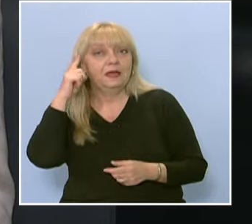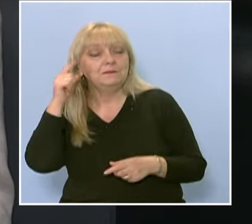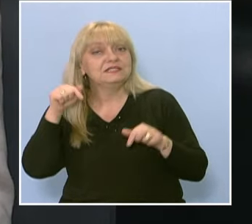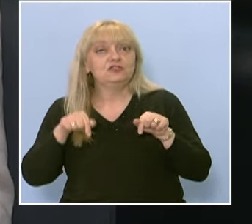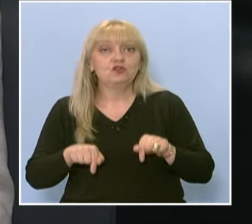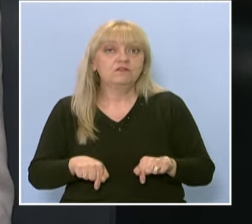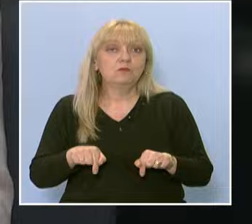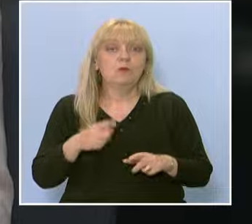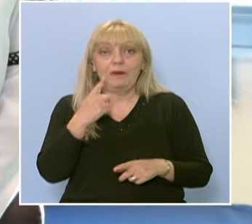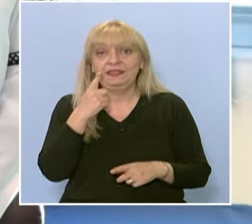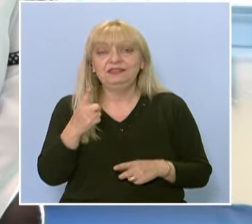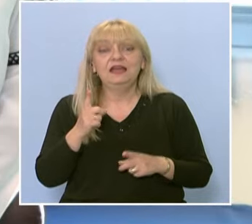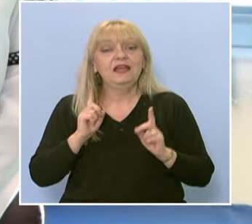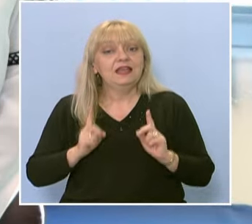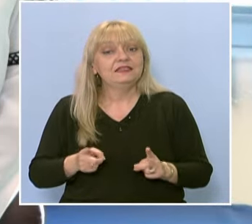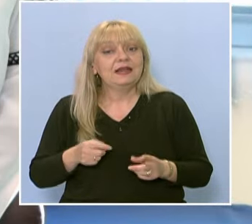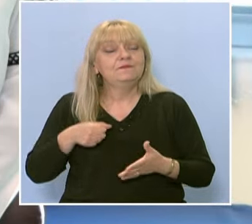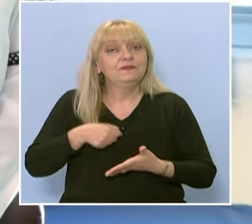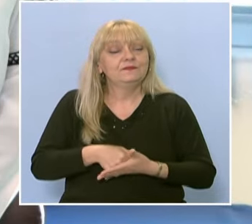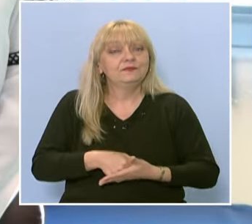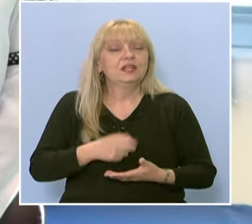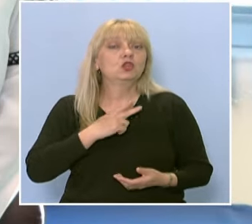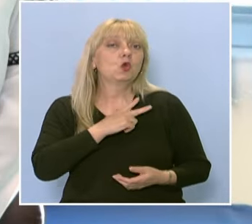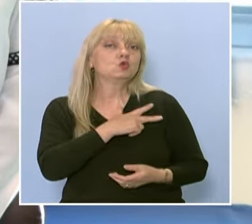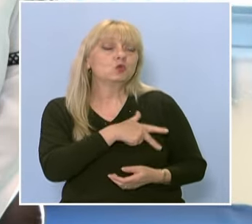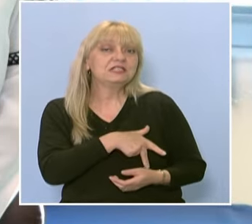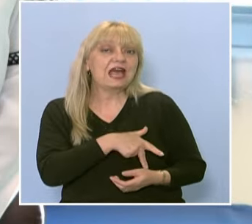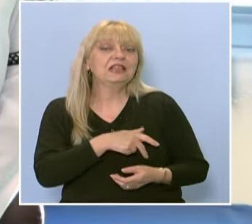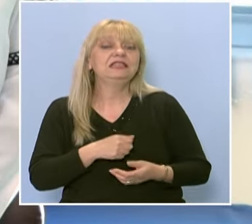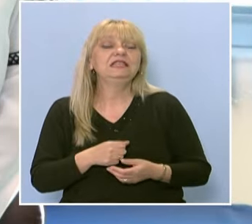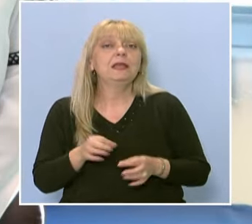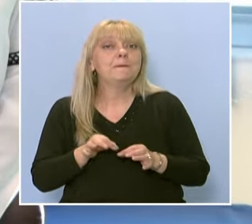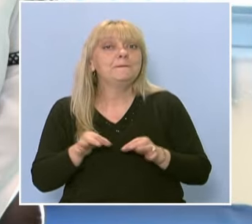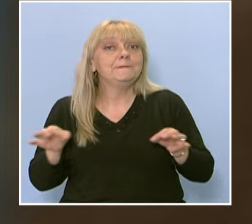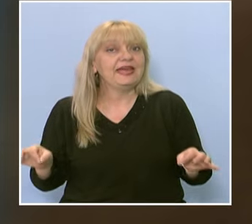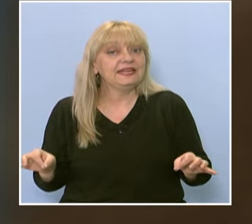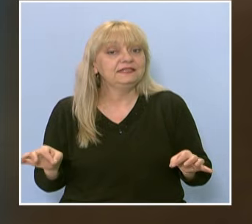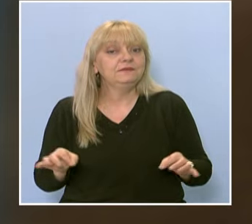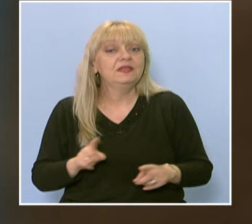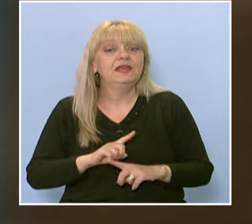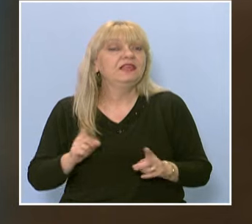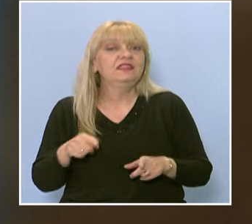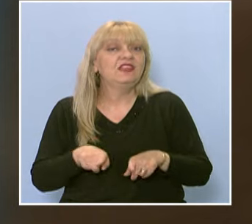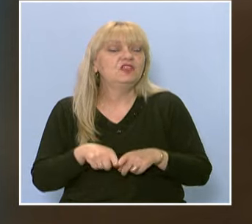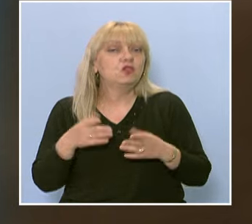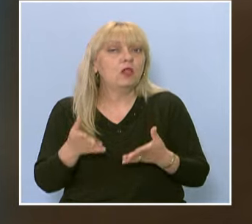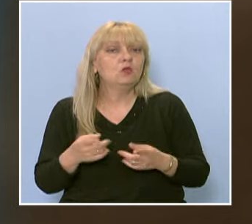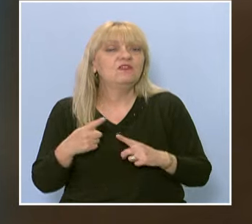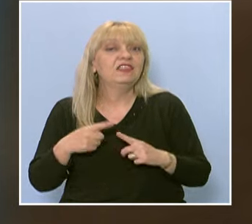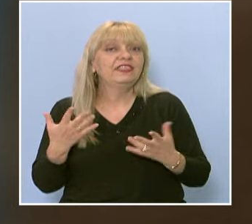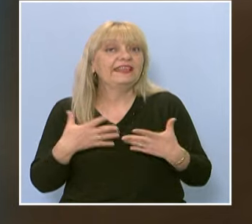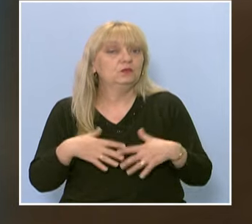момента наистина трябва да наблегнем на социалните мерки и не толкова